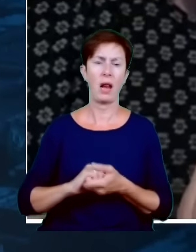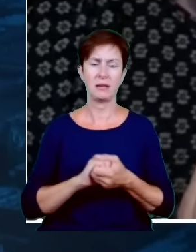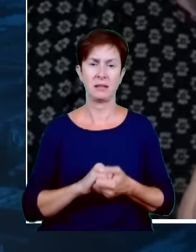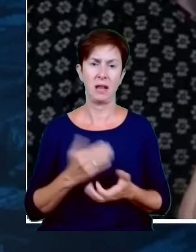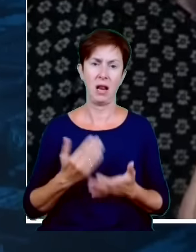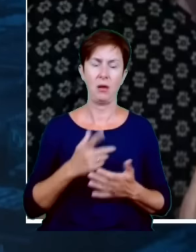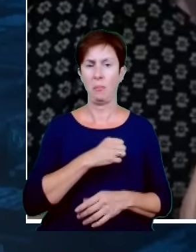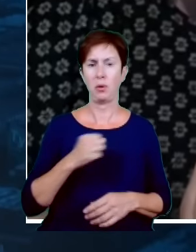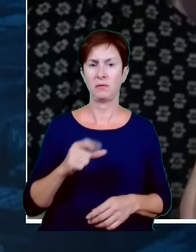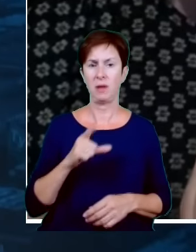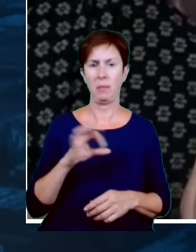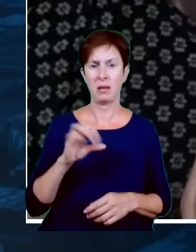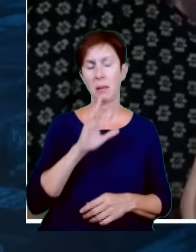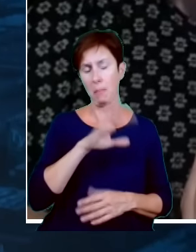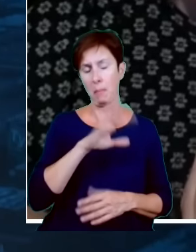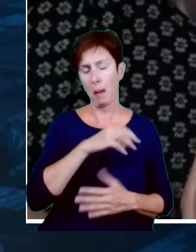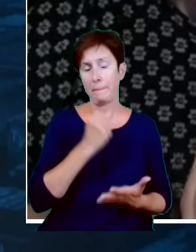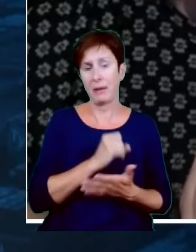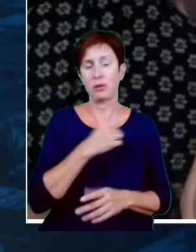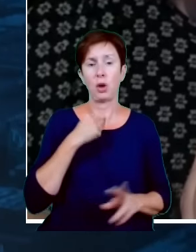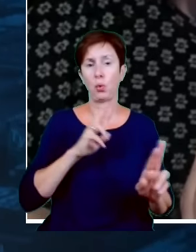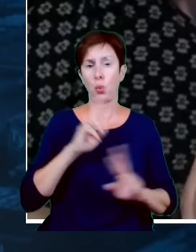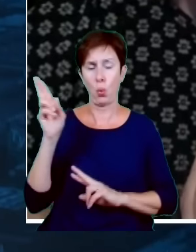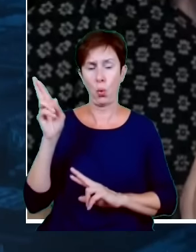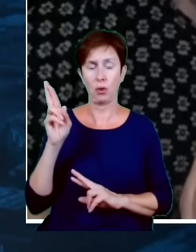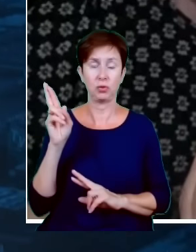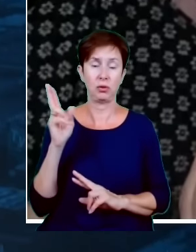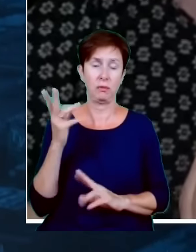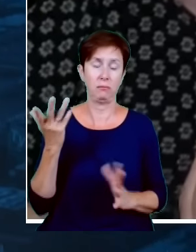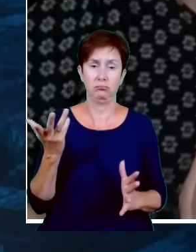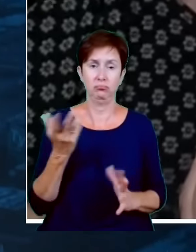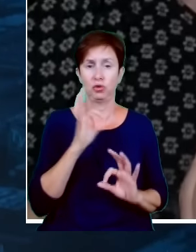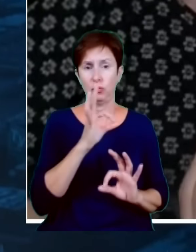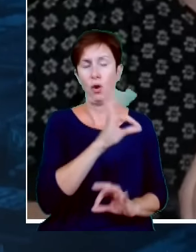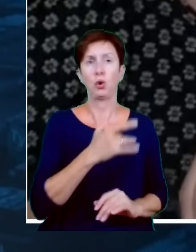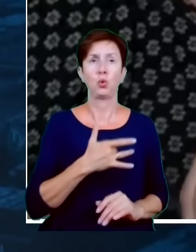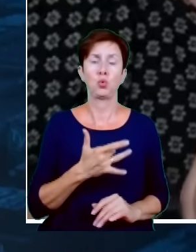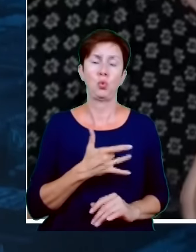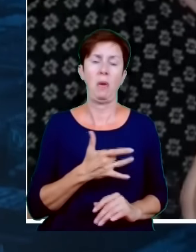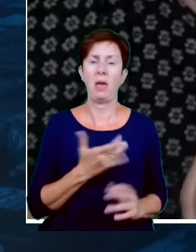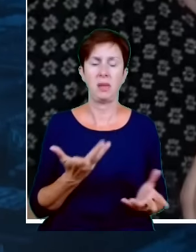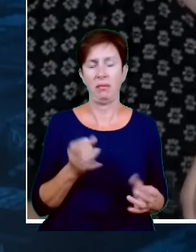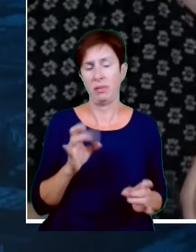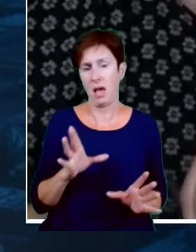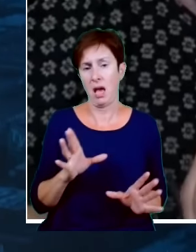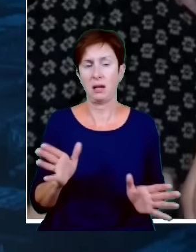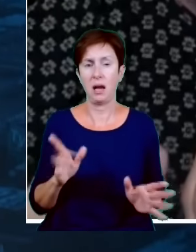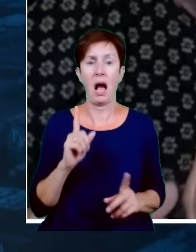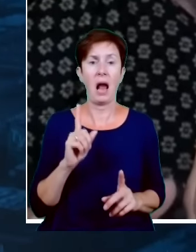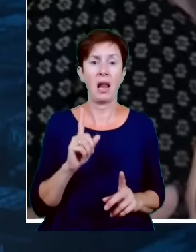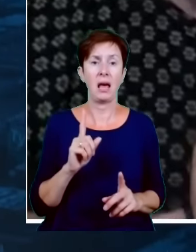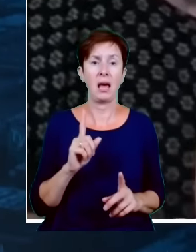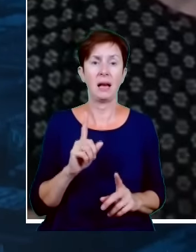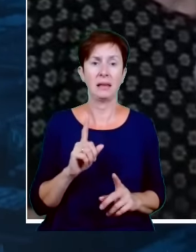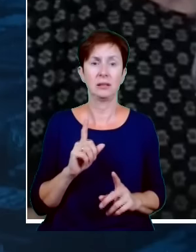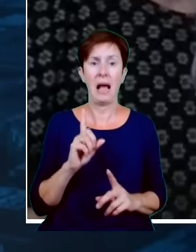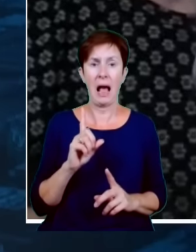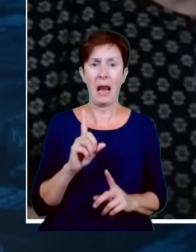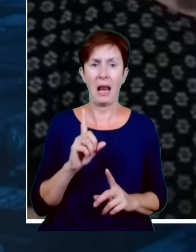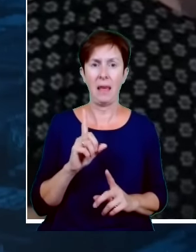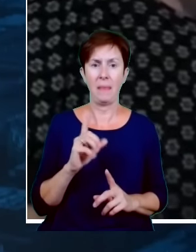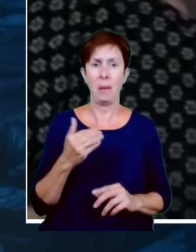PSL głosować Bo to jest jakby zgodnie z ich sumieniem No ale oczywiście że ale było to jednak